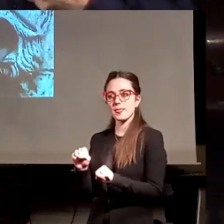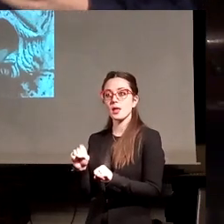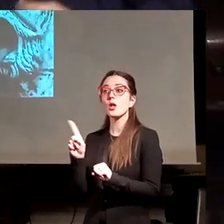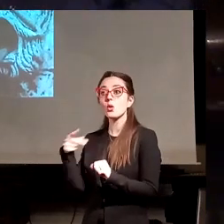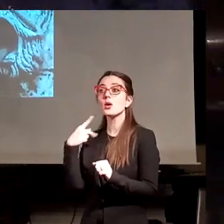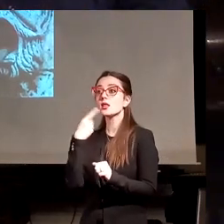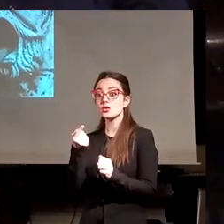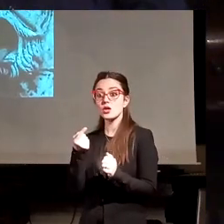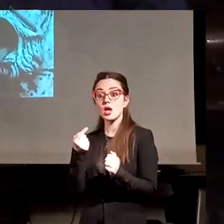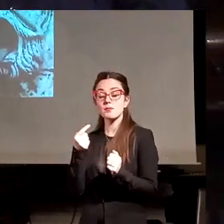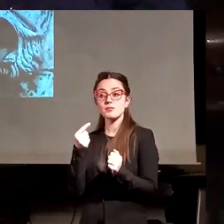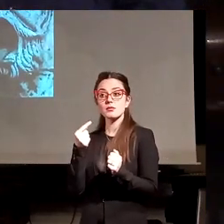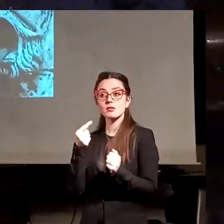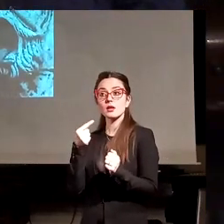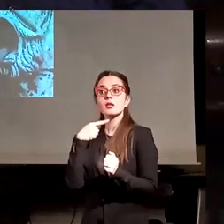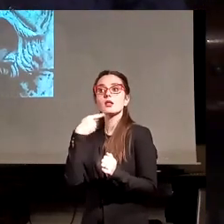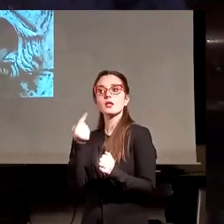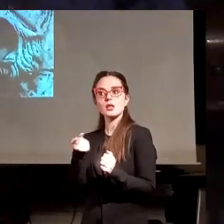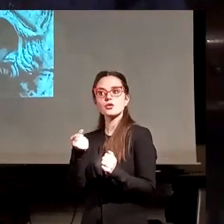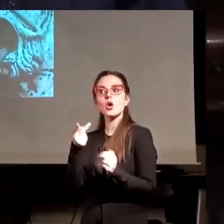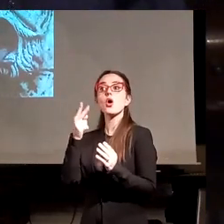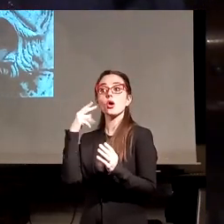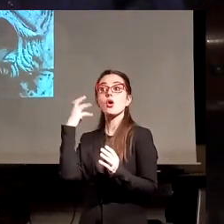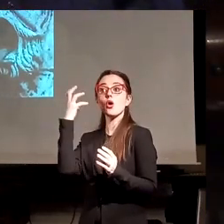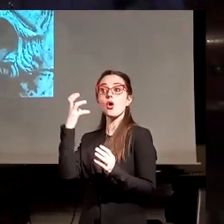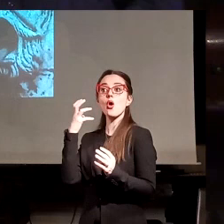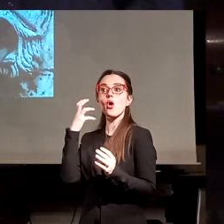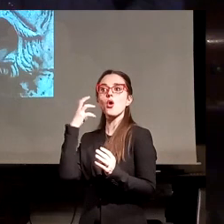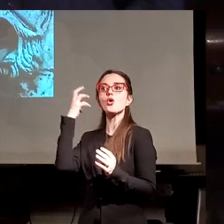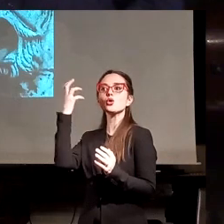diceva in senso e